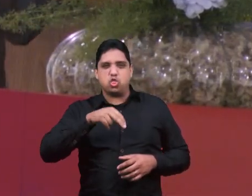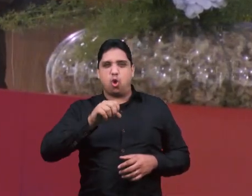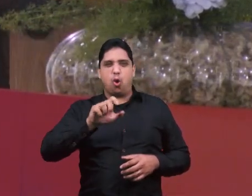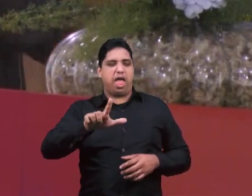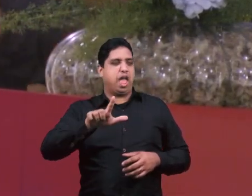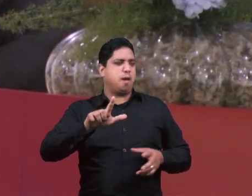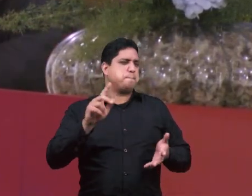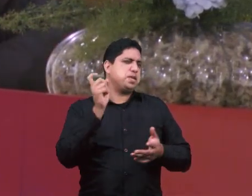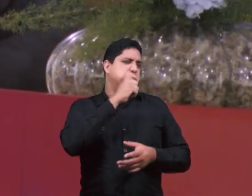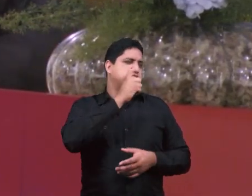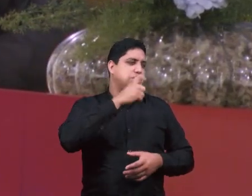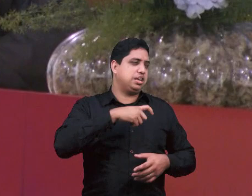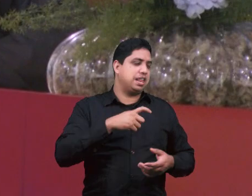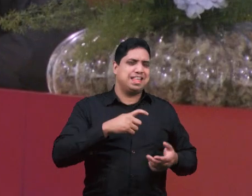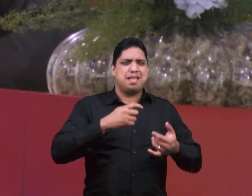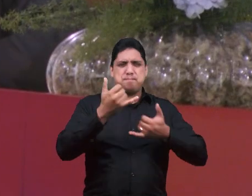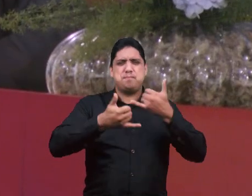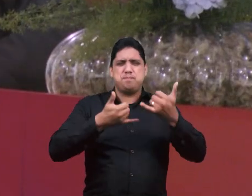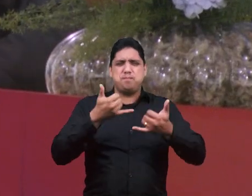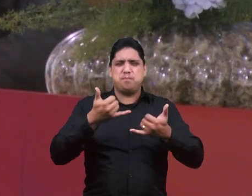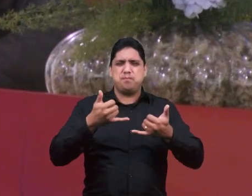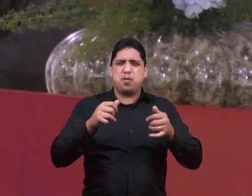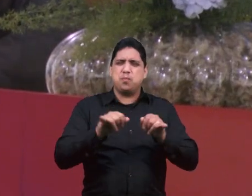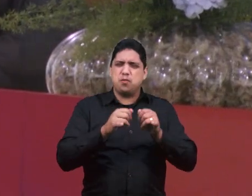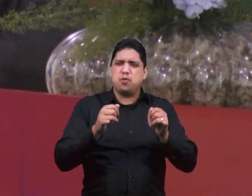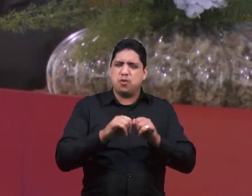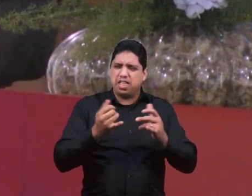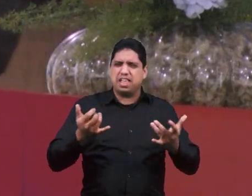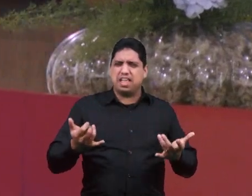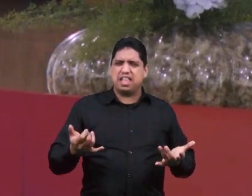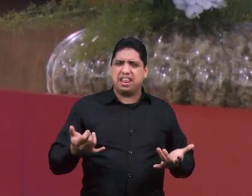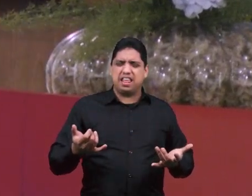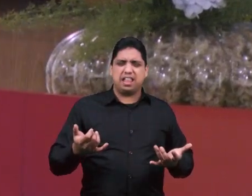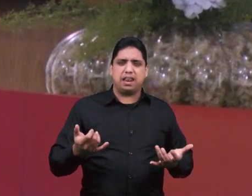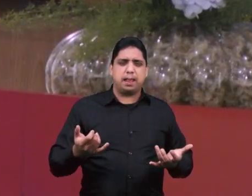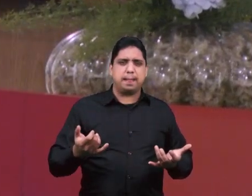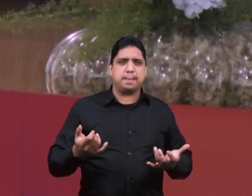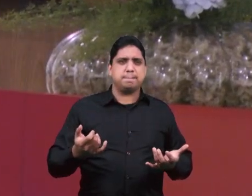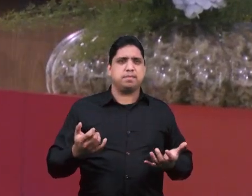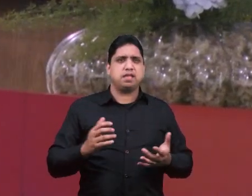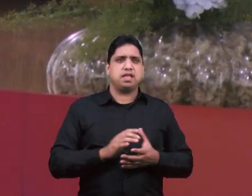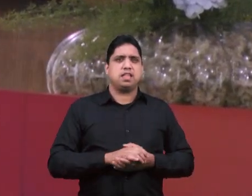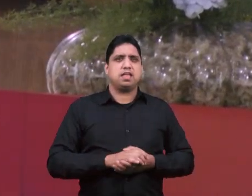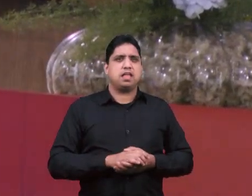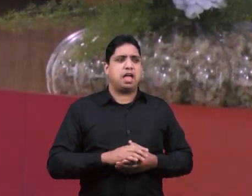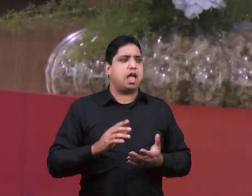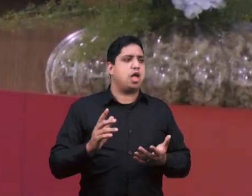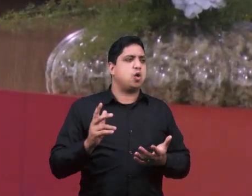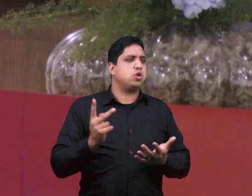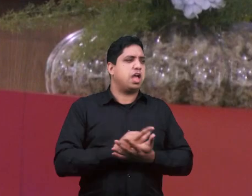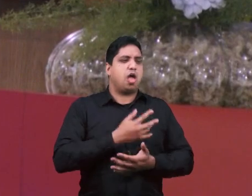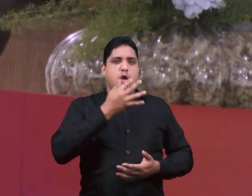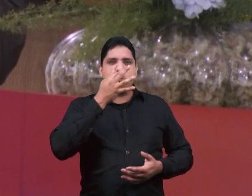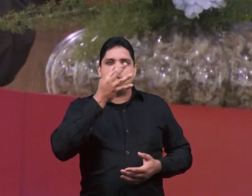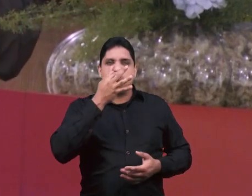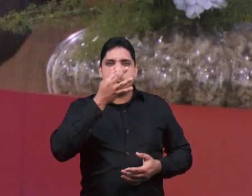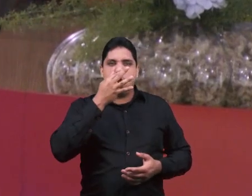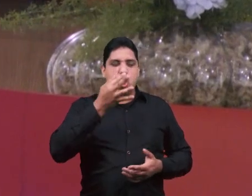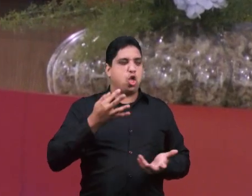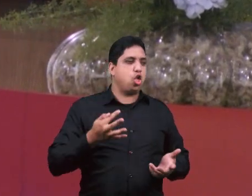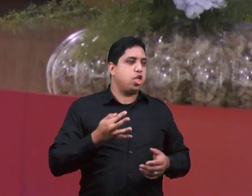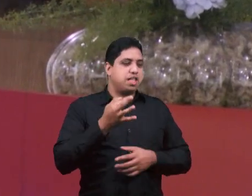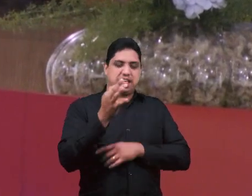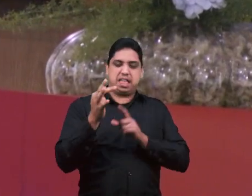le Père Noël, c'est pas le Père Noël. Donc, des choses comme ça, vous voyez. Il commence à dire des choses. Ah,